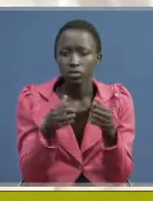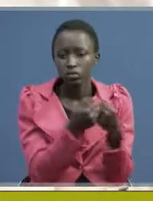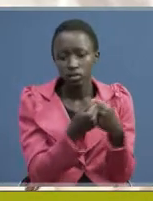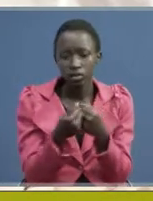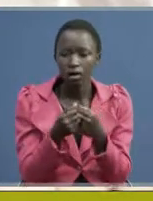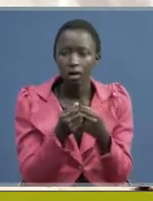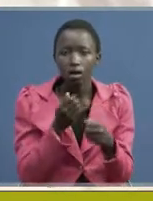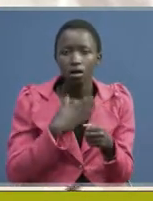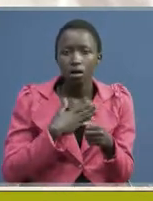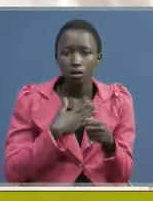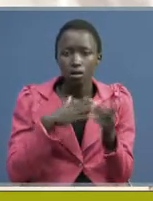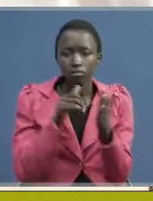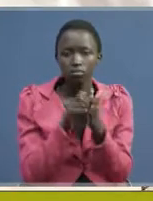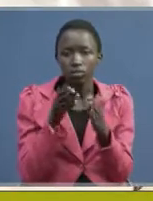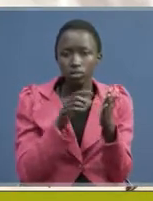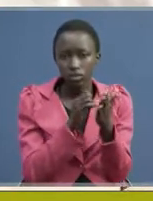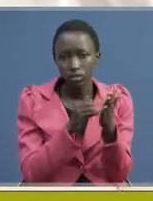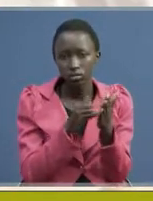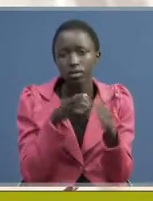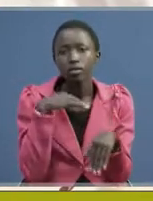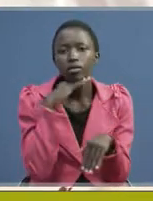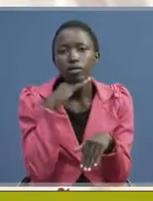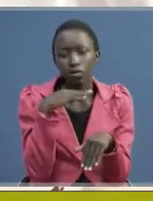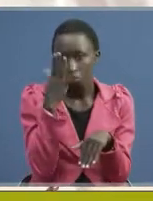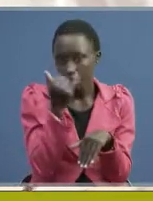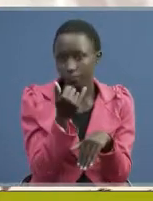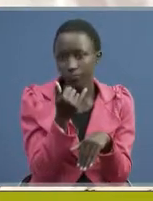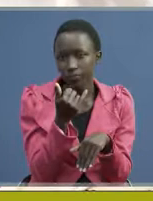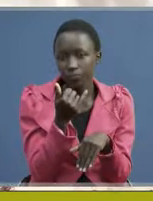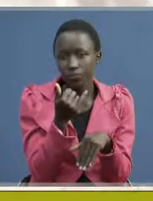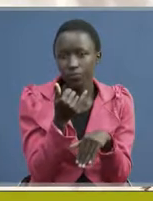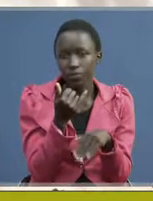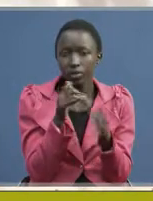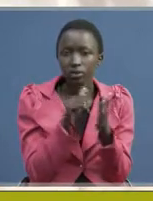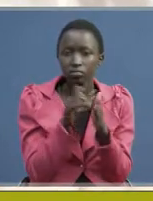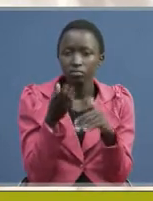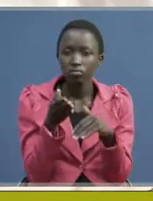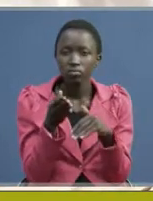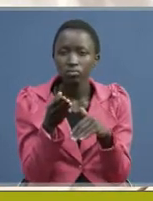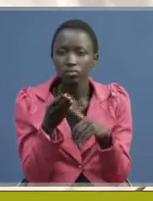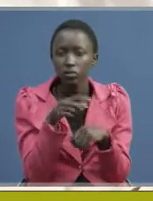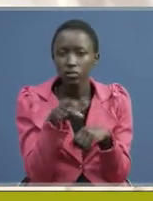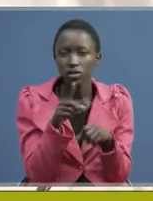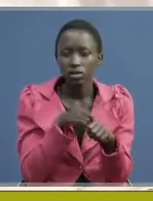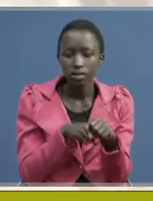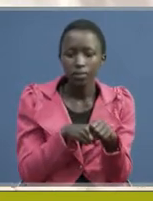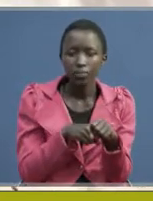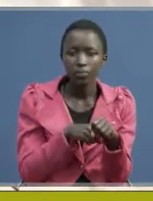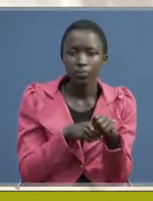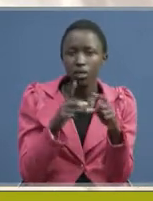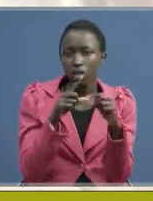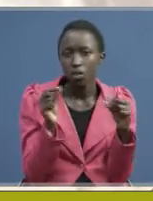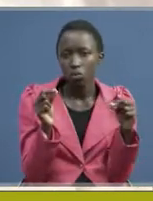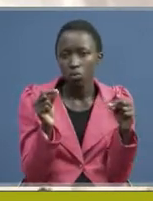zetu, unaona ile industry itakufa. Kwa sababu maybe kama sisi wakati tunatengeneza inachukua